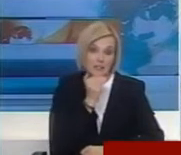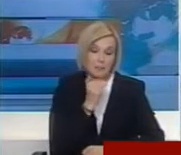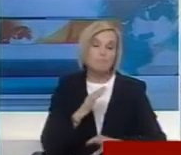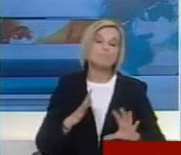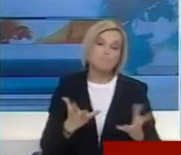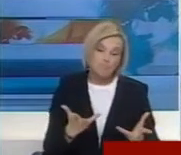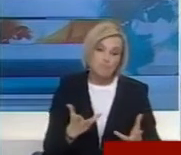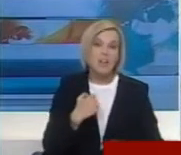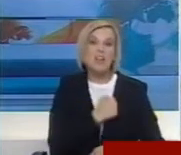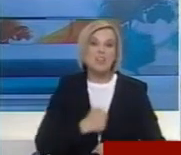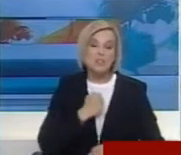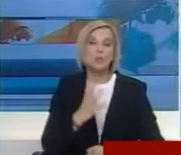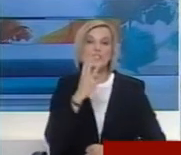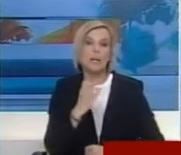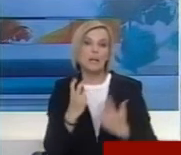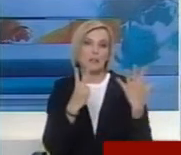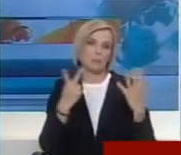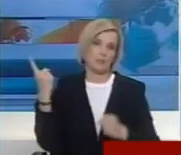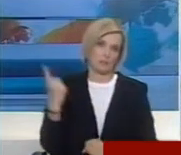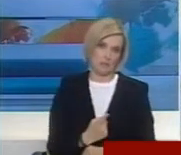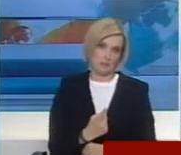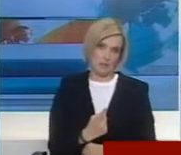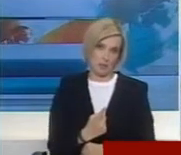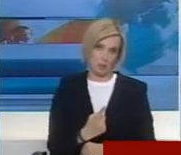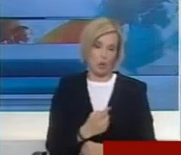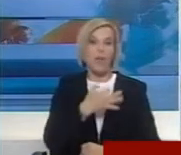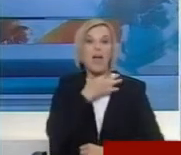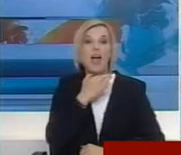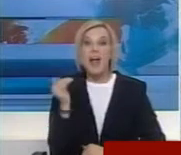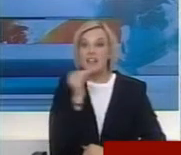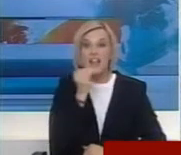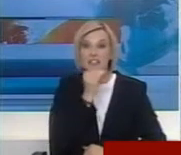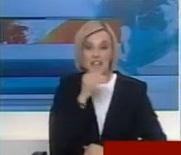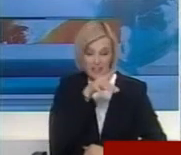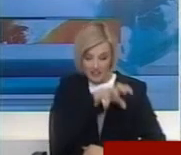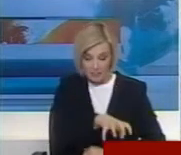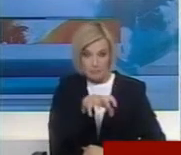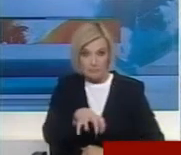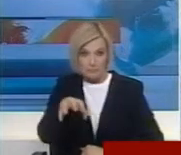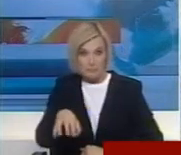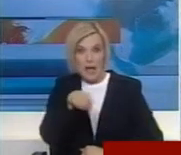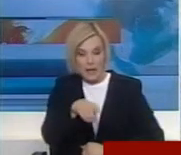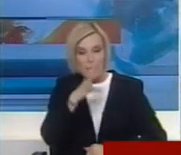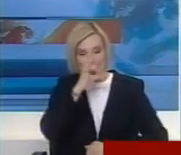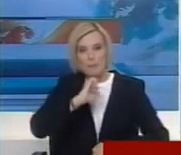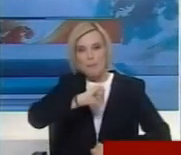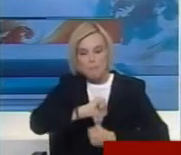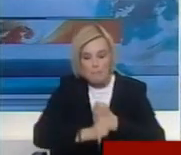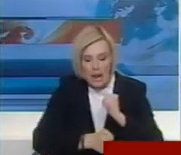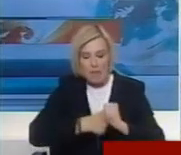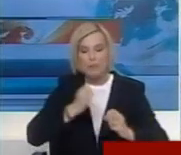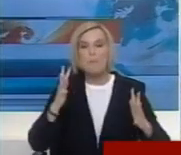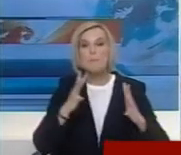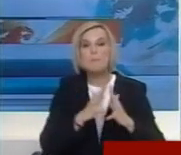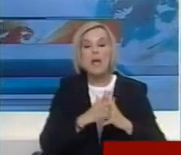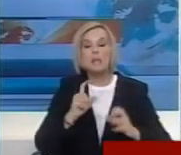θνητότητα που φτάνει έως και το 47%. Οι εντατικές είναι οι χώροι που κατεξοχήν δίνεται η μάχη της ζωής.